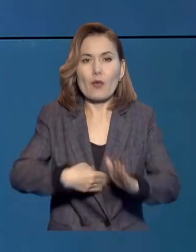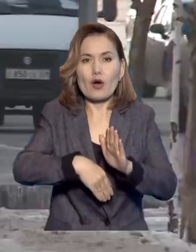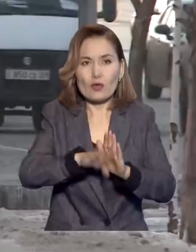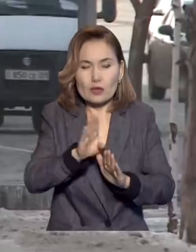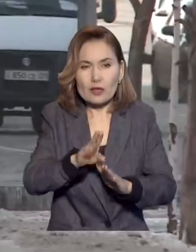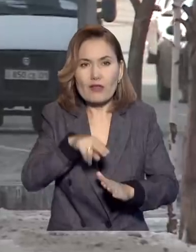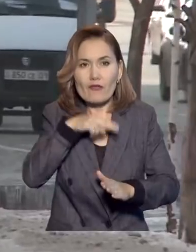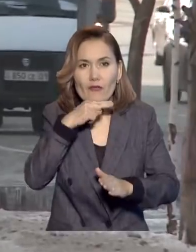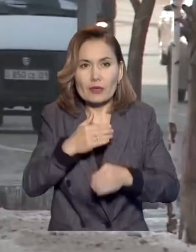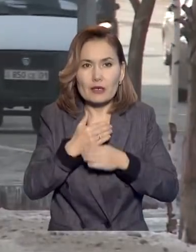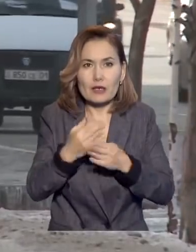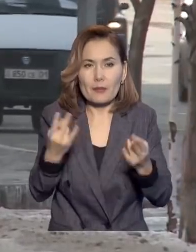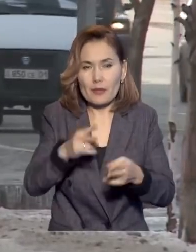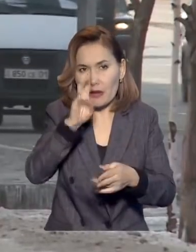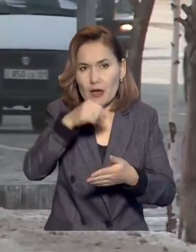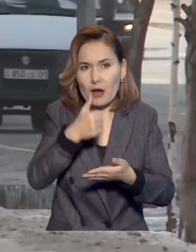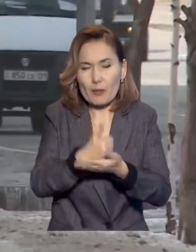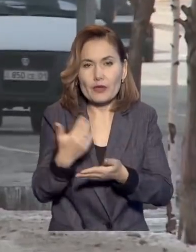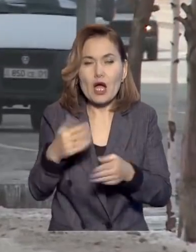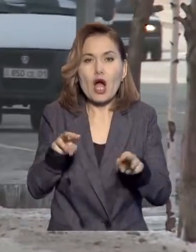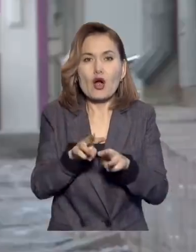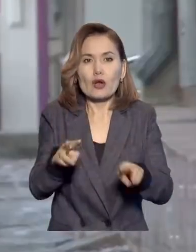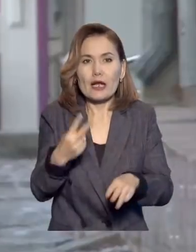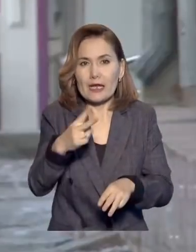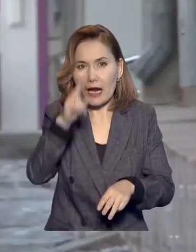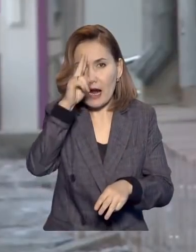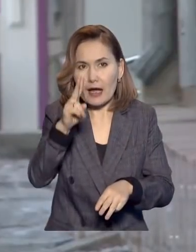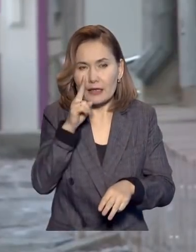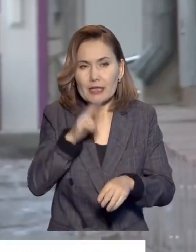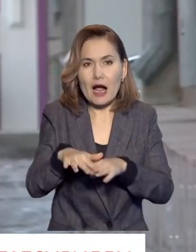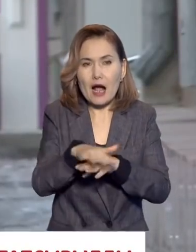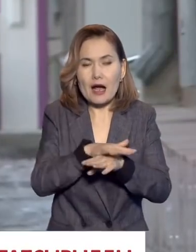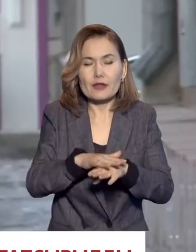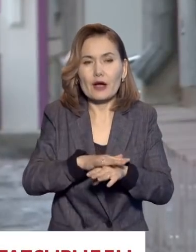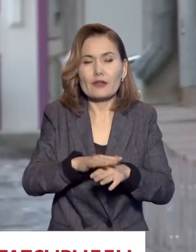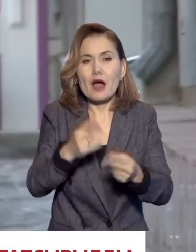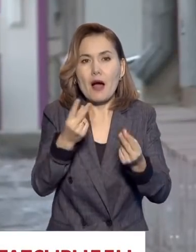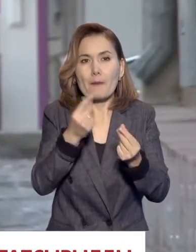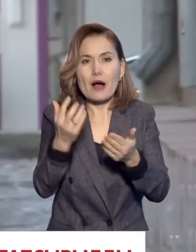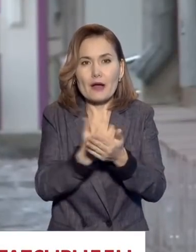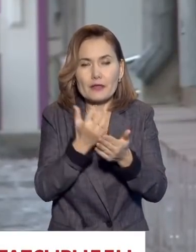болуы керек. Сондықтан мемлекет басшысы үкіметке 2 айдың ішінде халықтың табысын арттыру